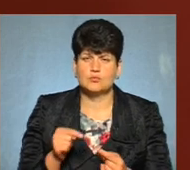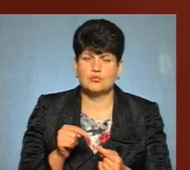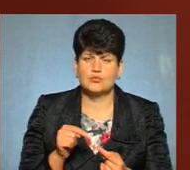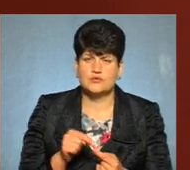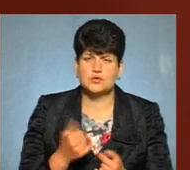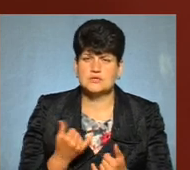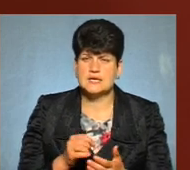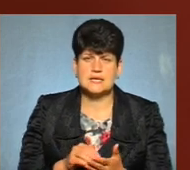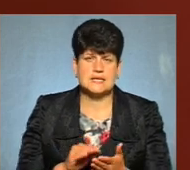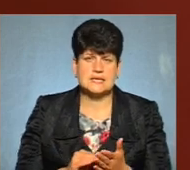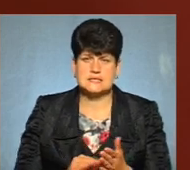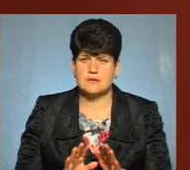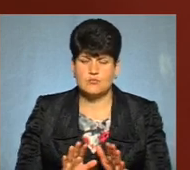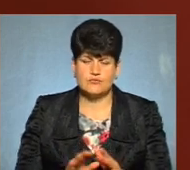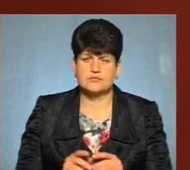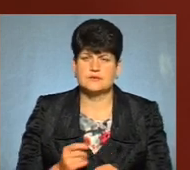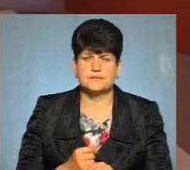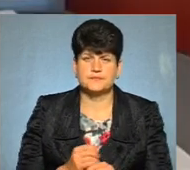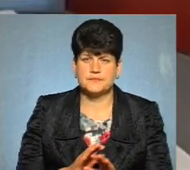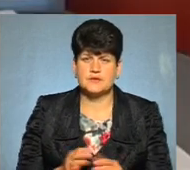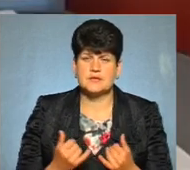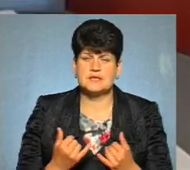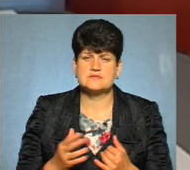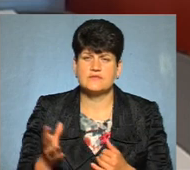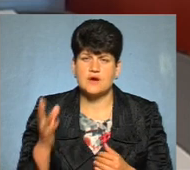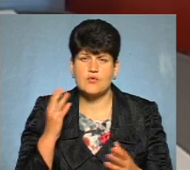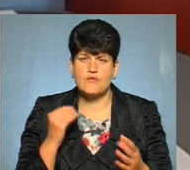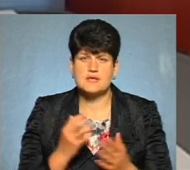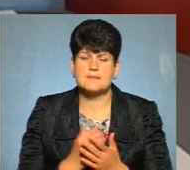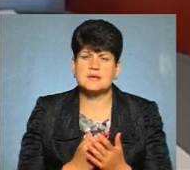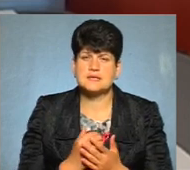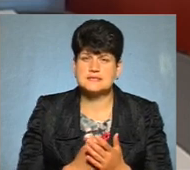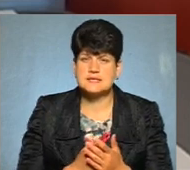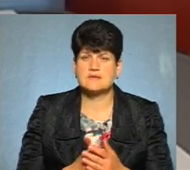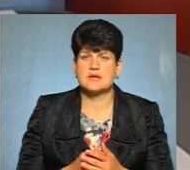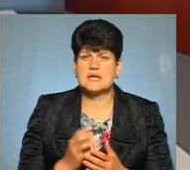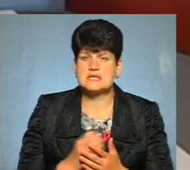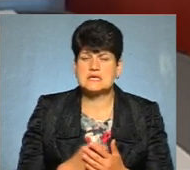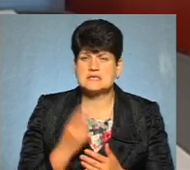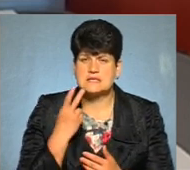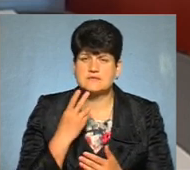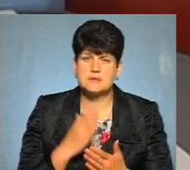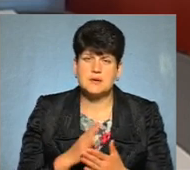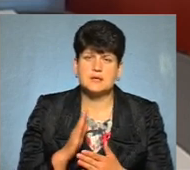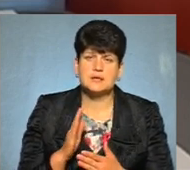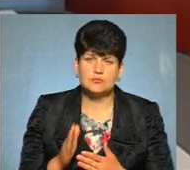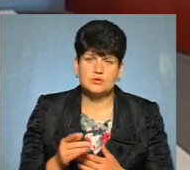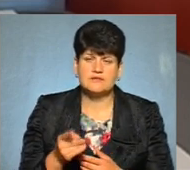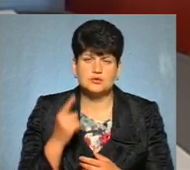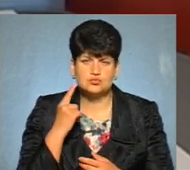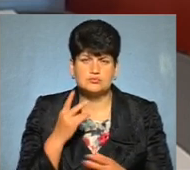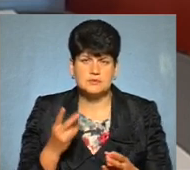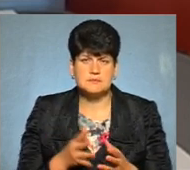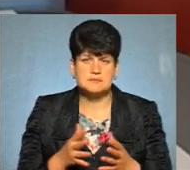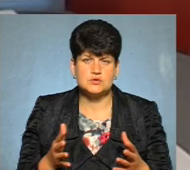Тому, ні, що вони є... не задіяні, але вони з рахуванням резерву, але резерв завжди може бути. Чи, має бути. На вашу думку, варто збільшувати